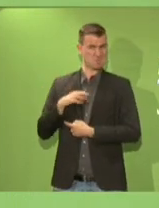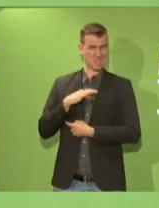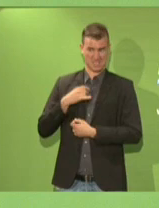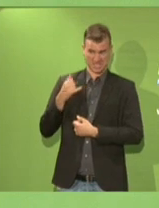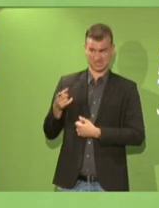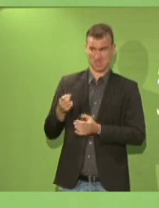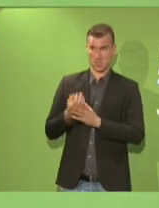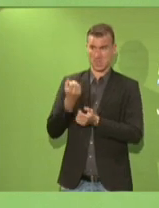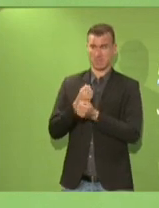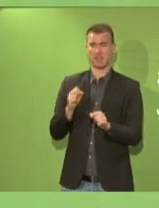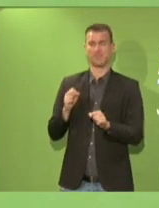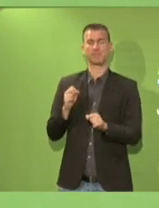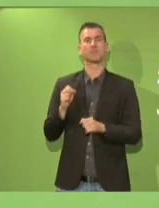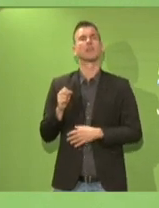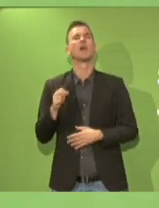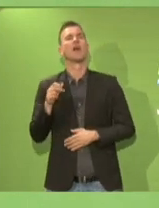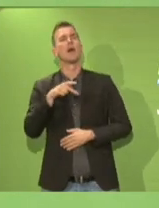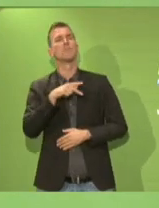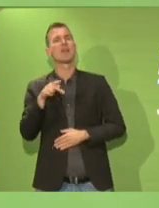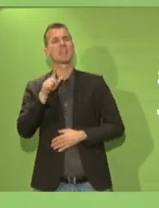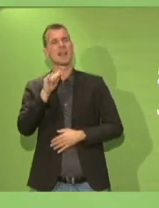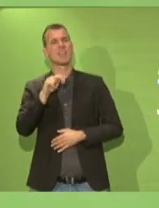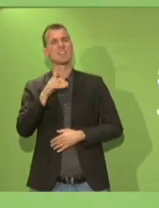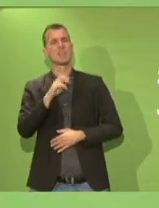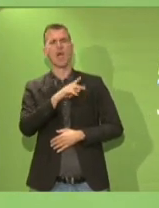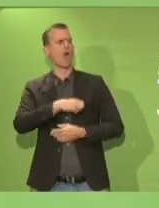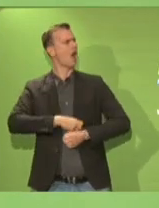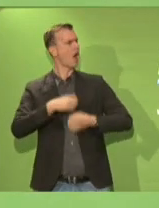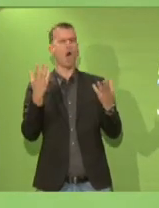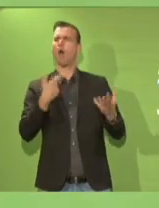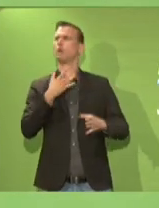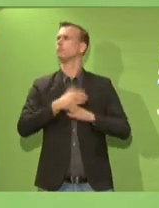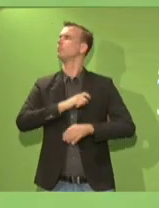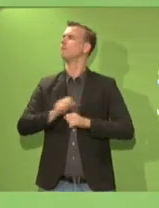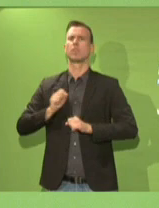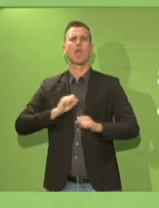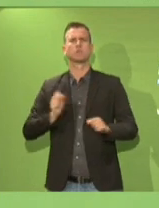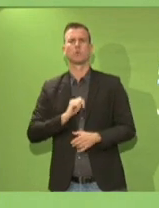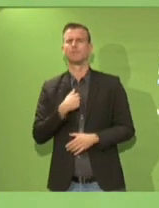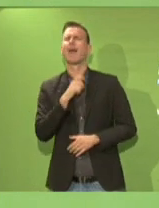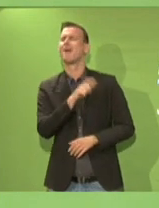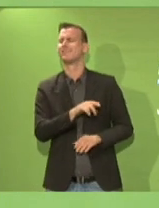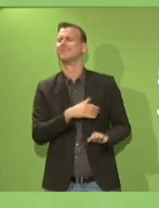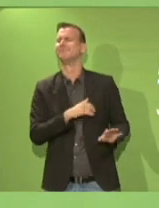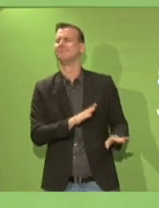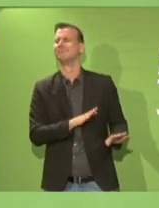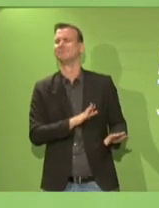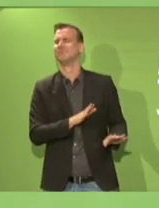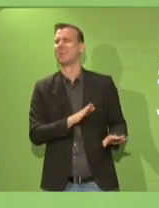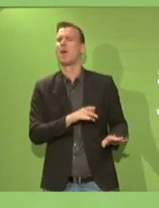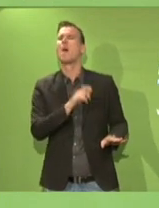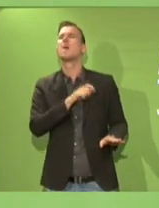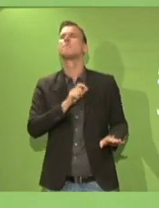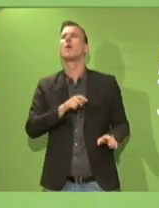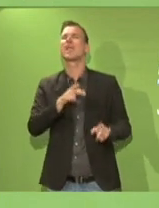Lindner war sichtlich aufgeschreckt, hat auch gleich reagiert. Ich glaube, ich kann ihn da beruhigen. Die Partei der